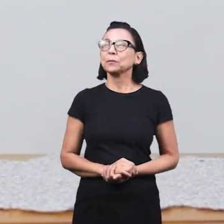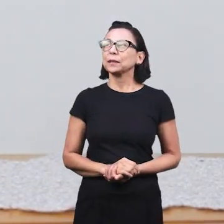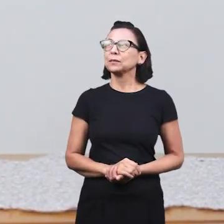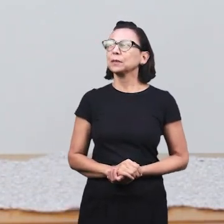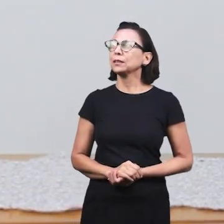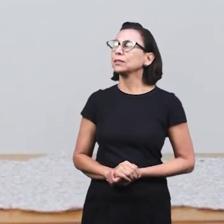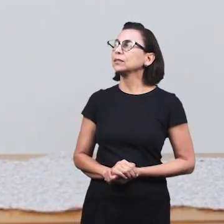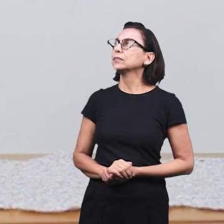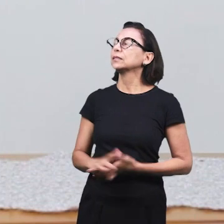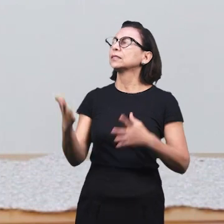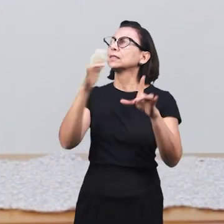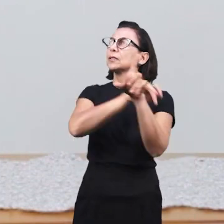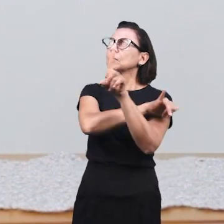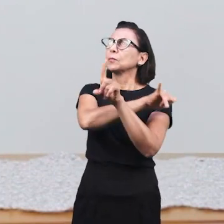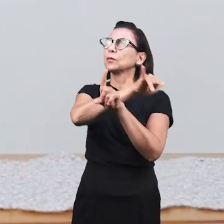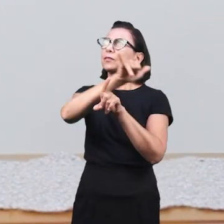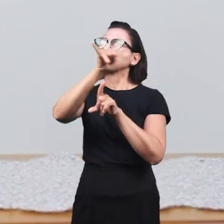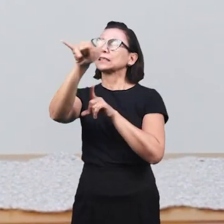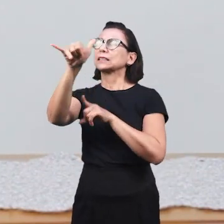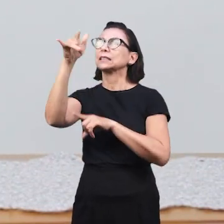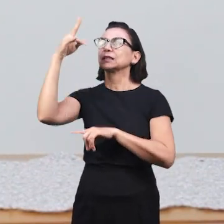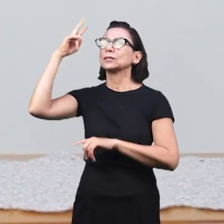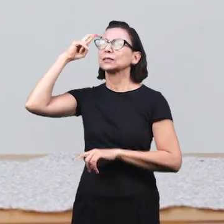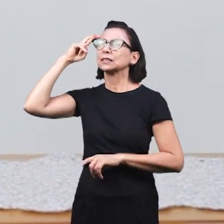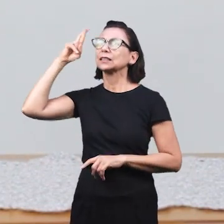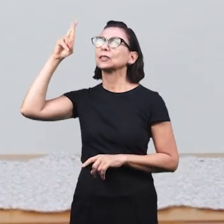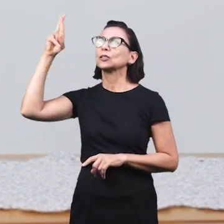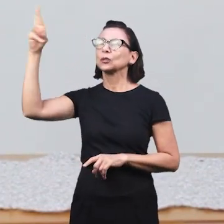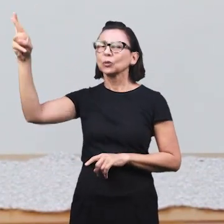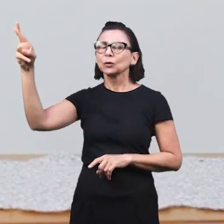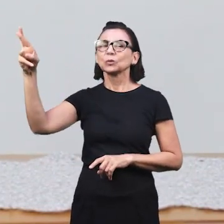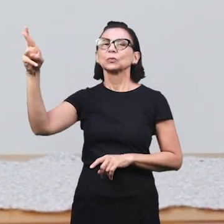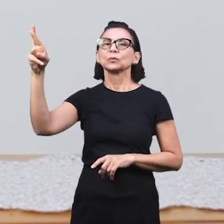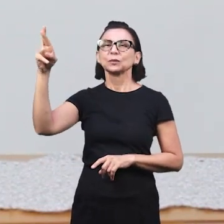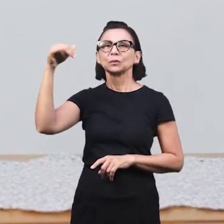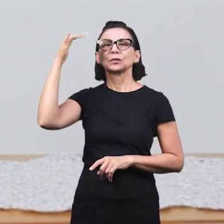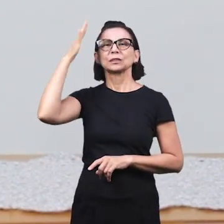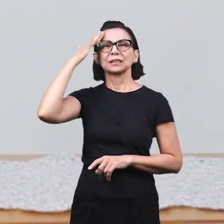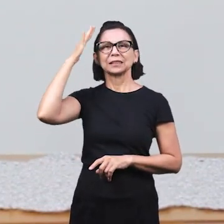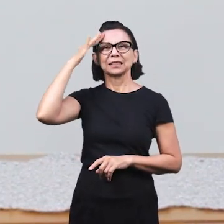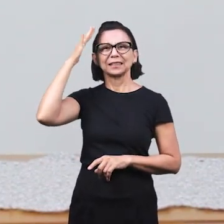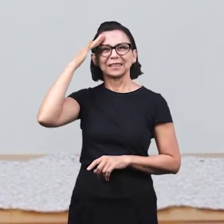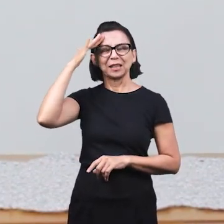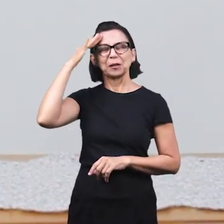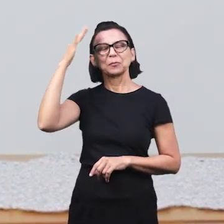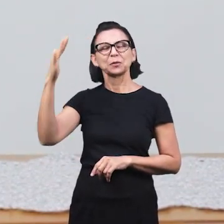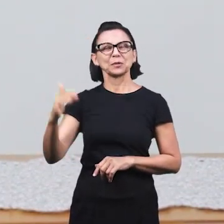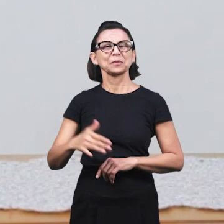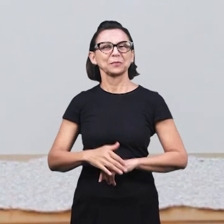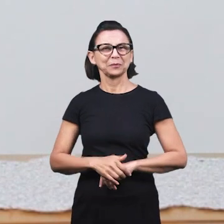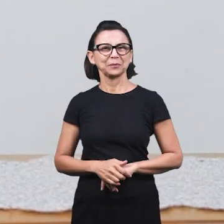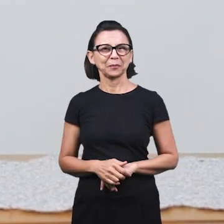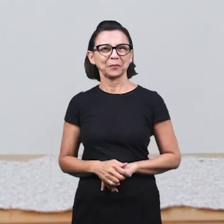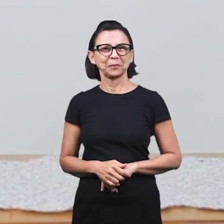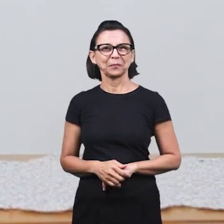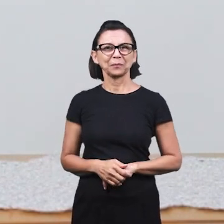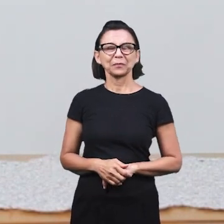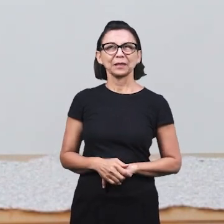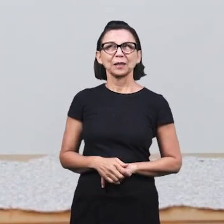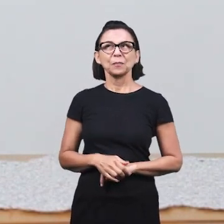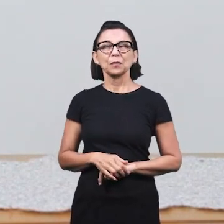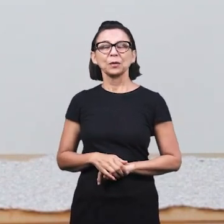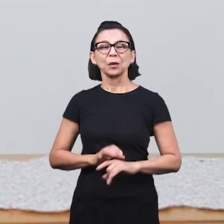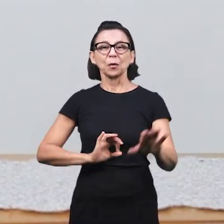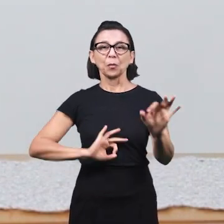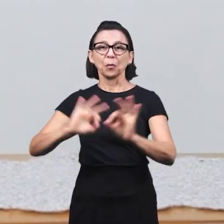представить. Ибо пророческое дело искупления дает нам еще больше безопасность в присутствии